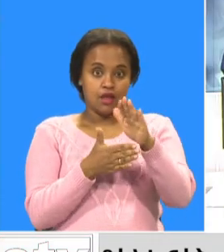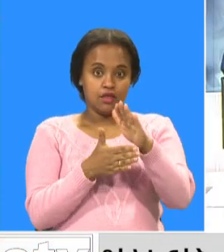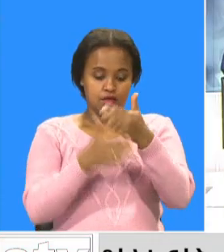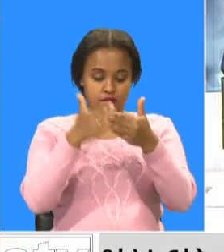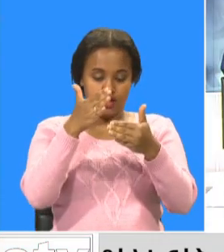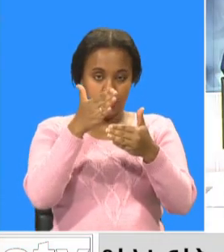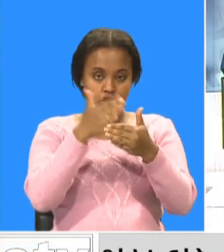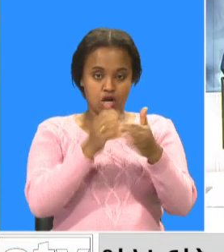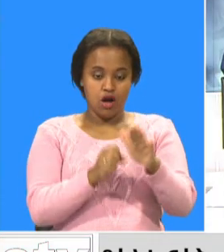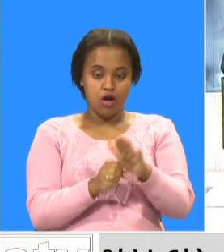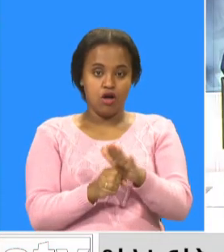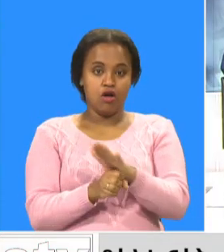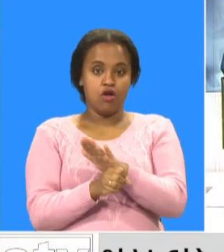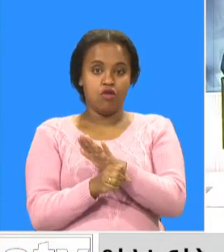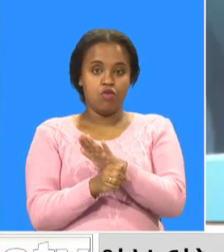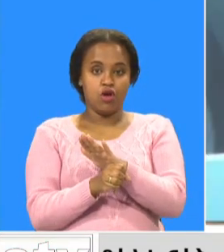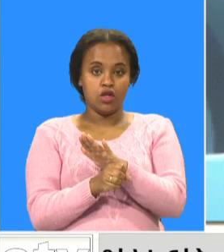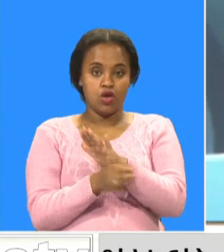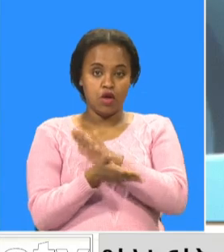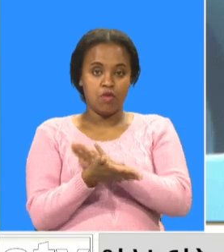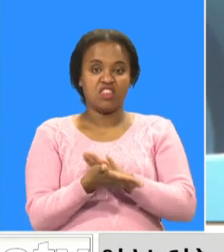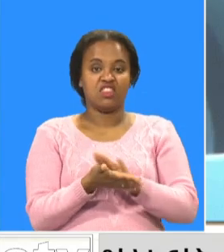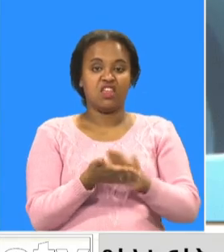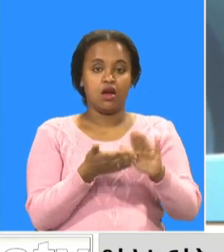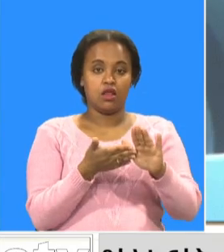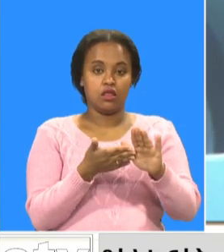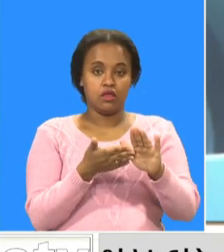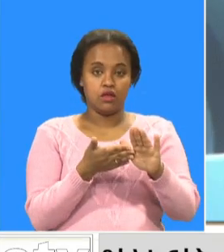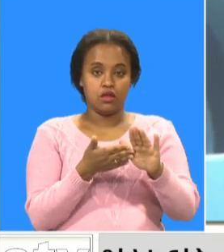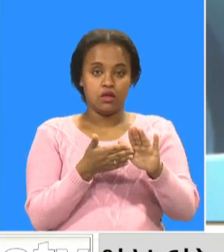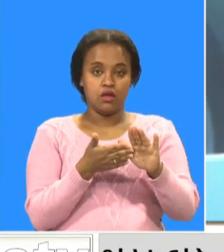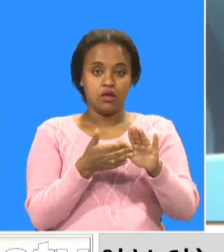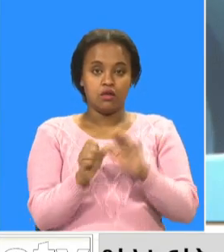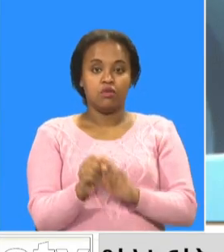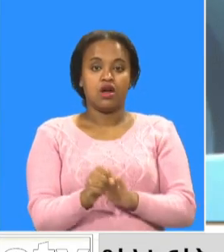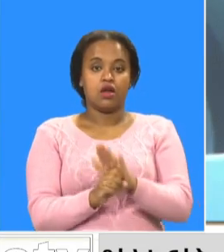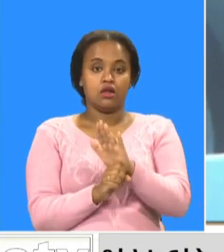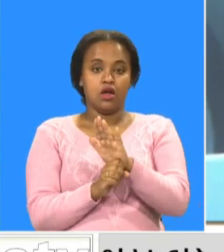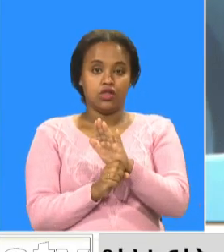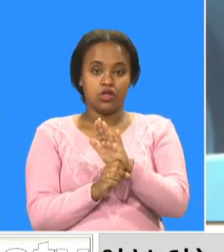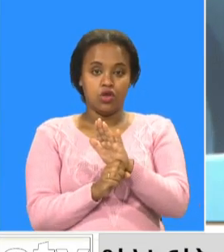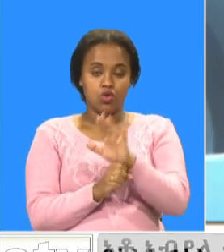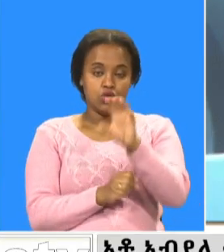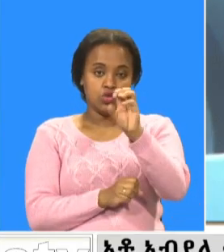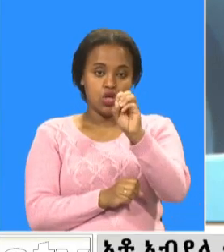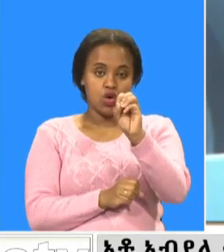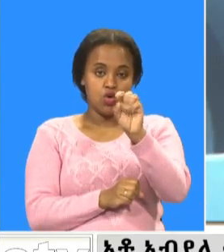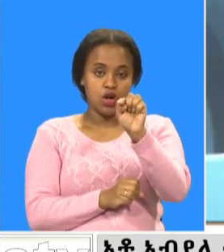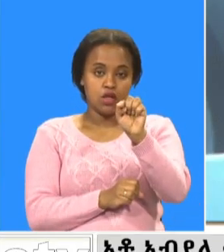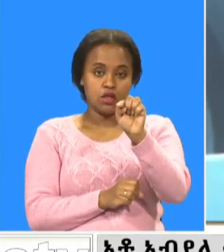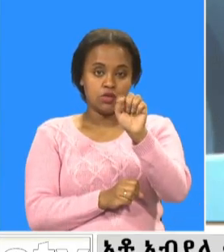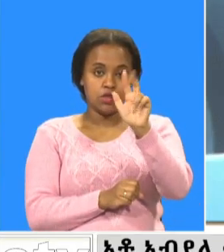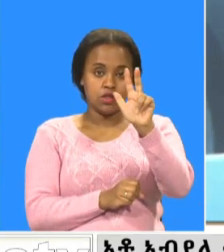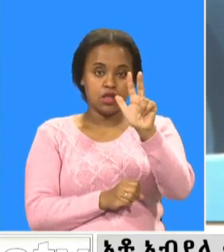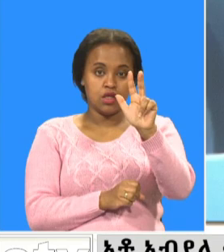አሟልቶ የፊልትሬሽን ኤፊሽንሲያቸው የባክቴሪያል ፊልትሬሽን ኤፊሽንሲ 0.3